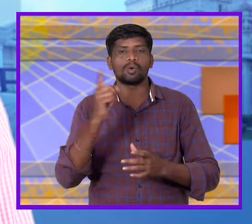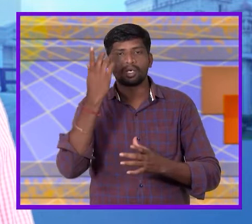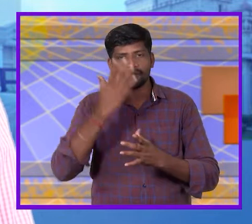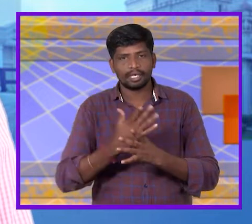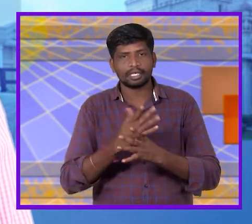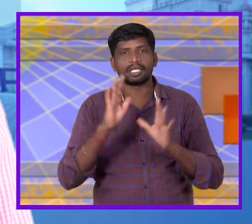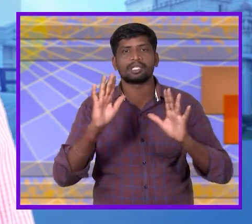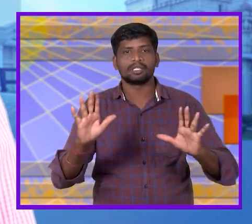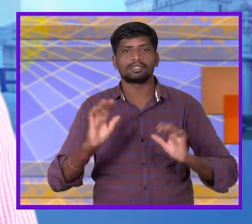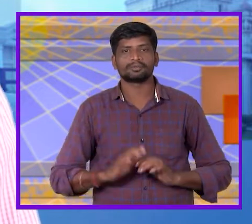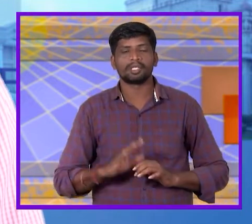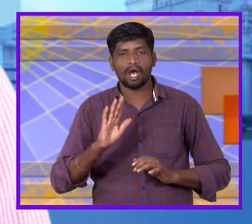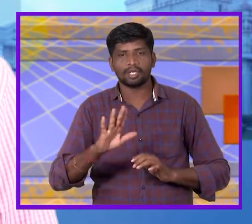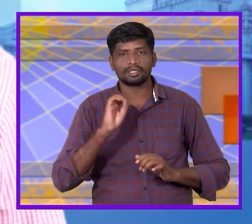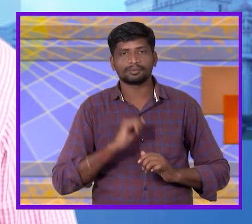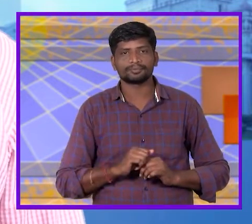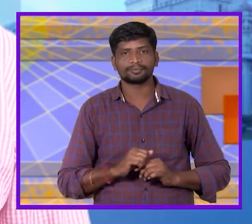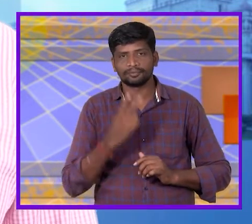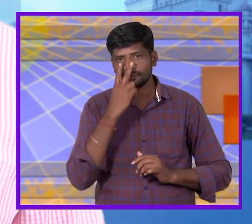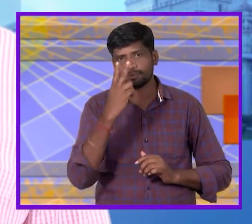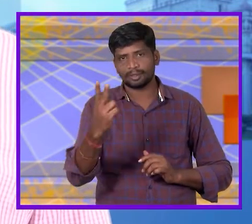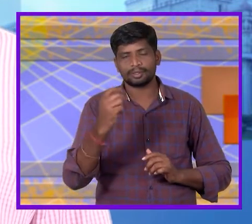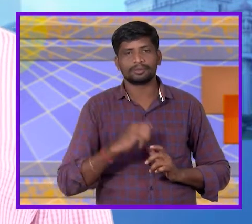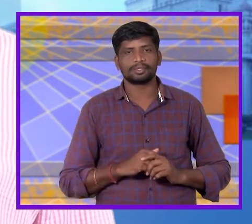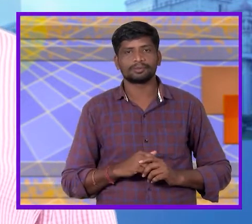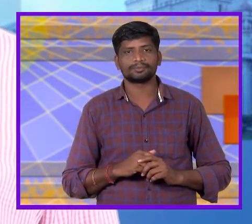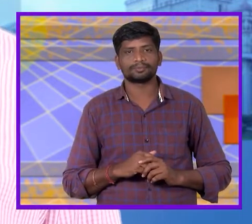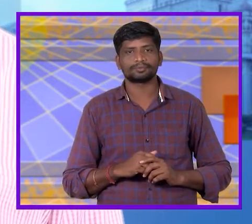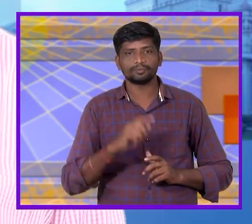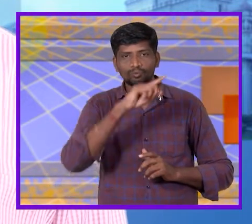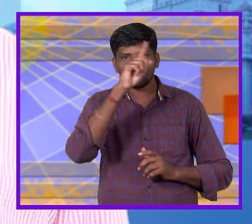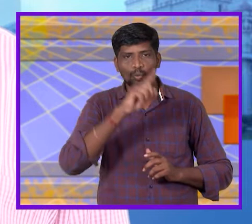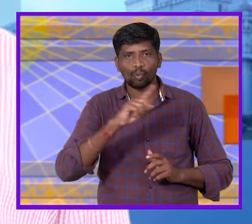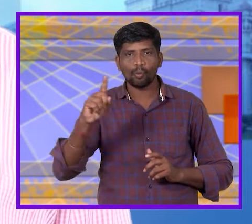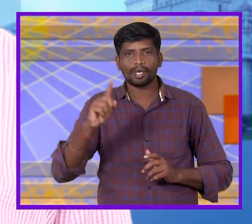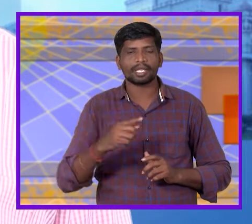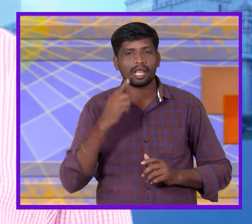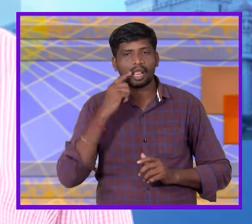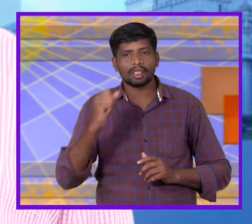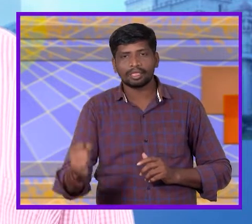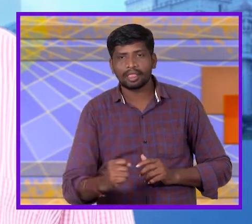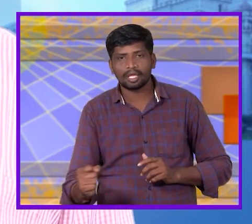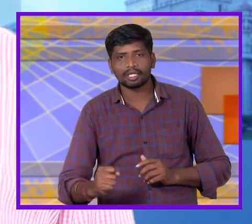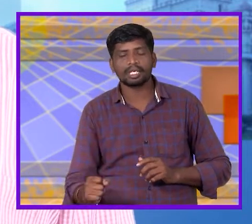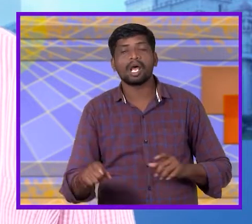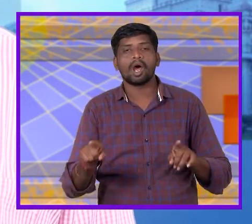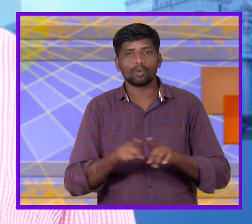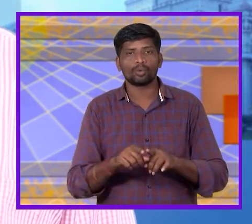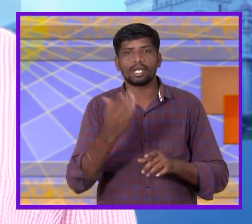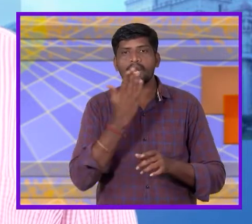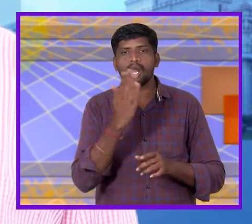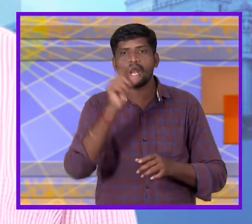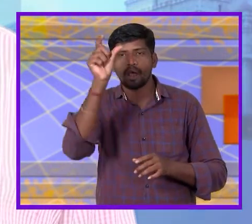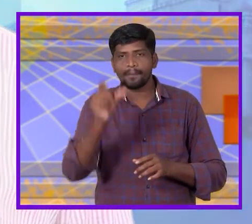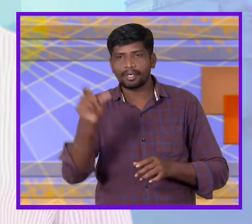ஒன்றாக இருக்கிறது. அடுத்து நாம் பார்க்க போகிறது என்ன அப்படின்னா, ஊவேசா நூலகம், ஊவே சாமிநாத ஐயர் நூலகம்,